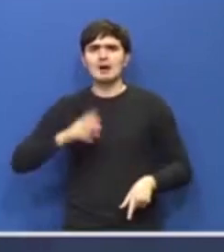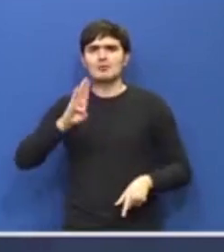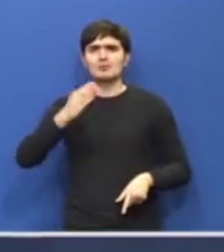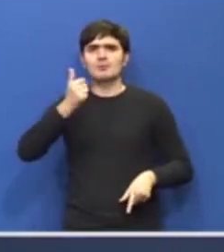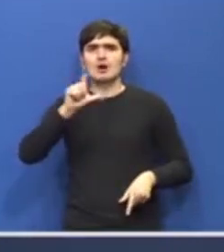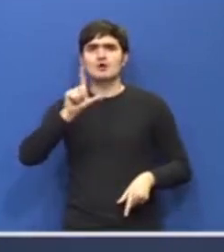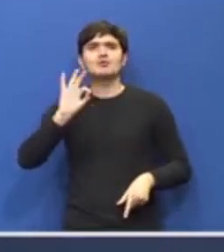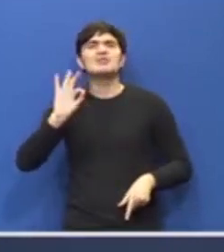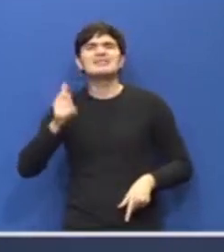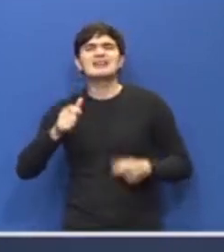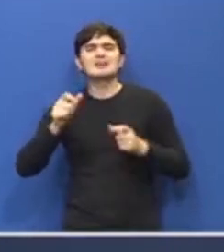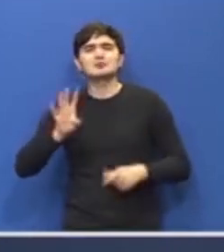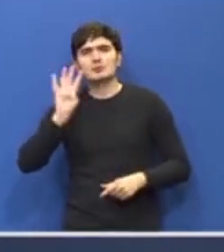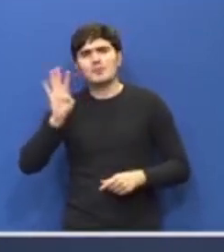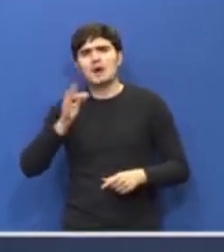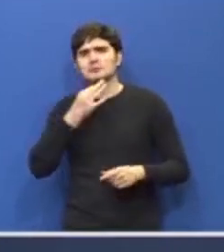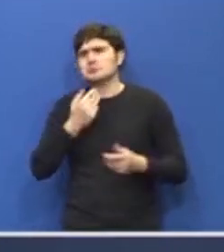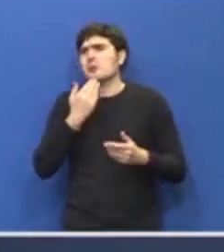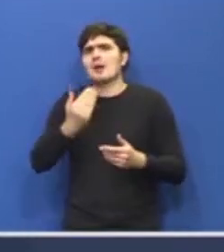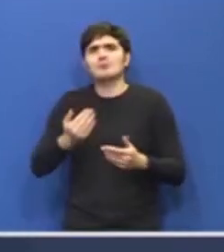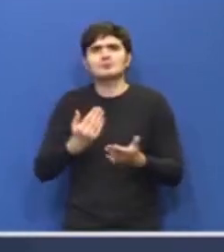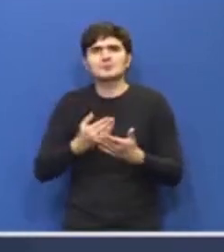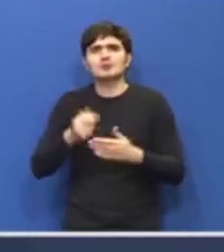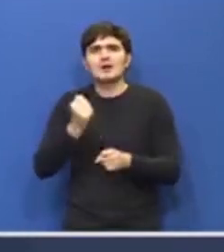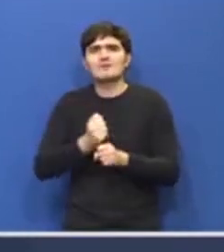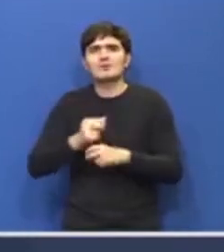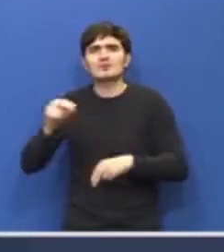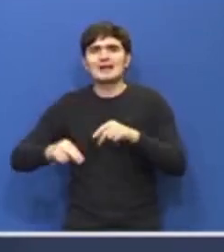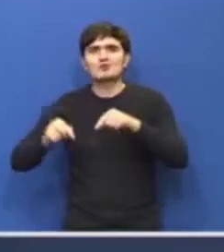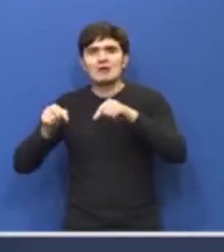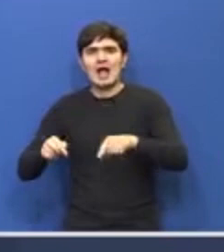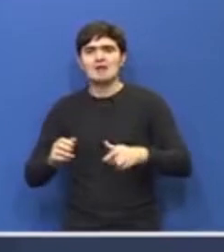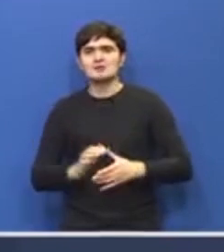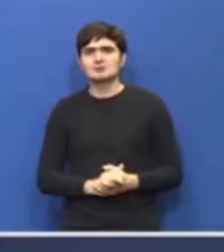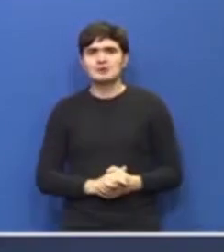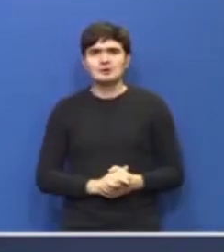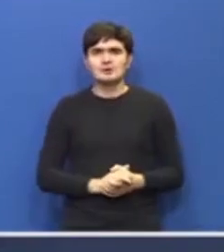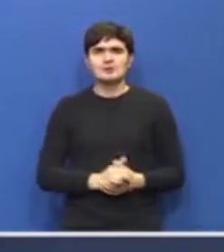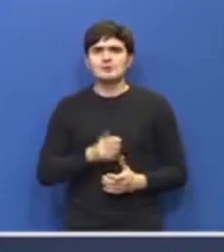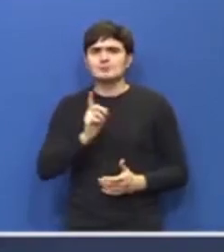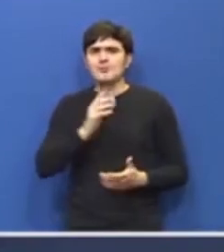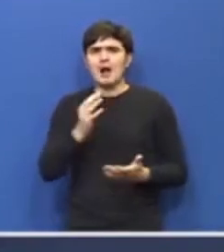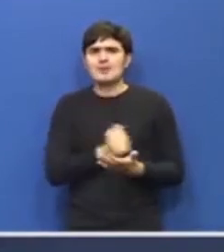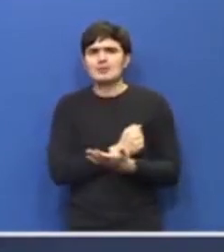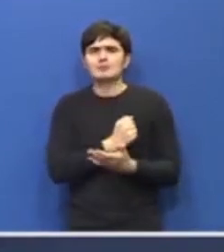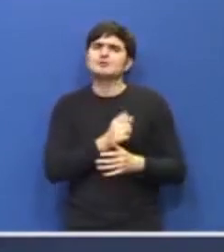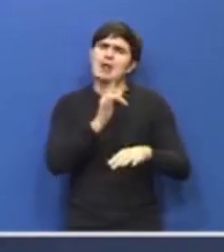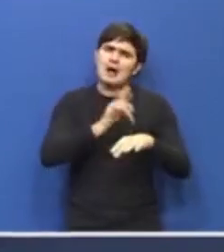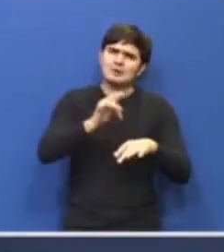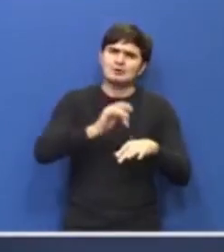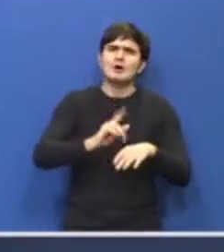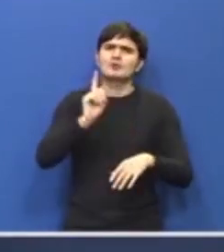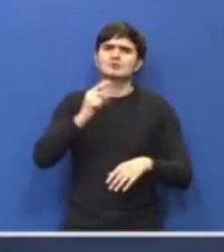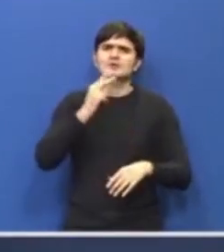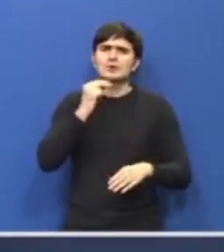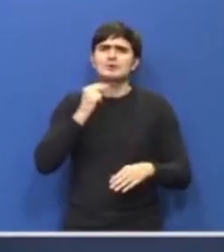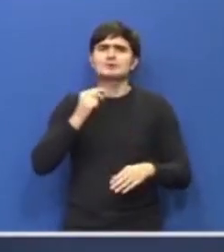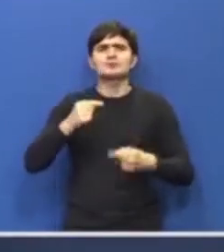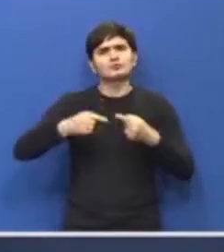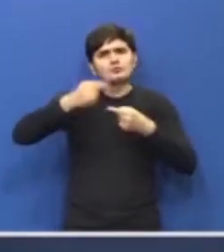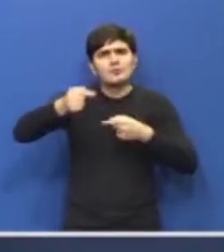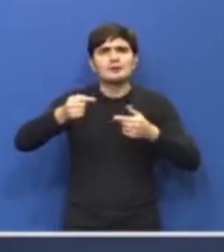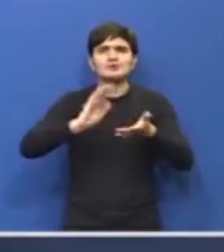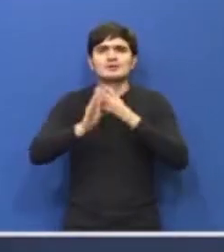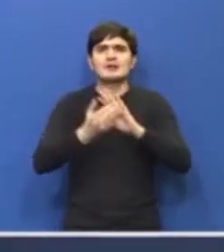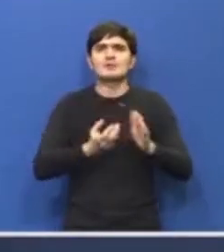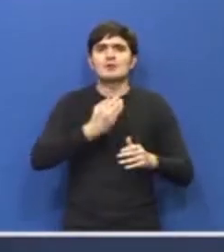sectorul 4, le mulțumesc tuturor pentru că își fac datoria. N-am apucat încă, am încercat să o să am discuții după